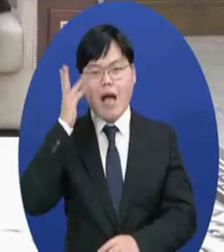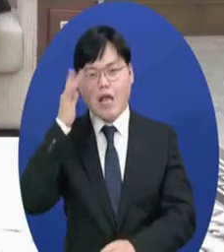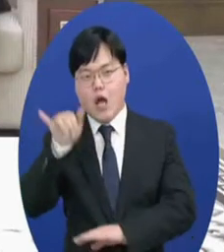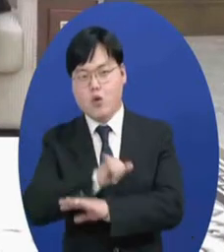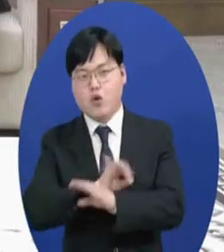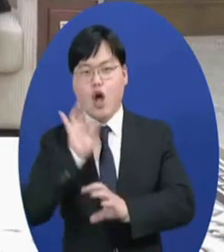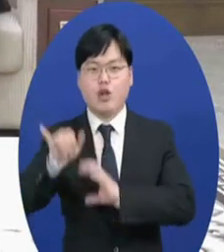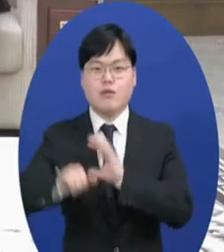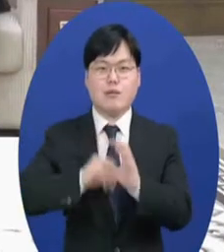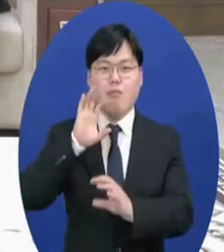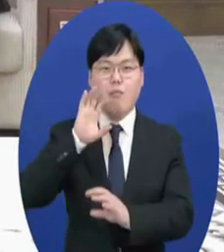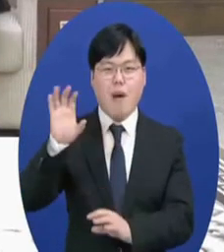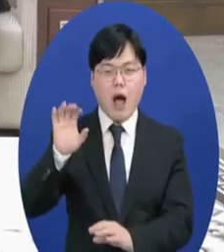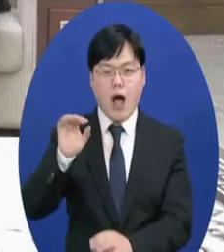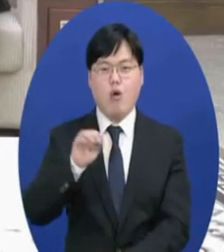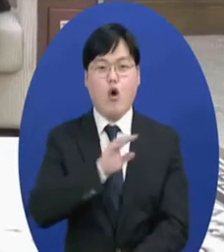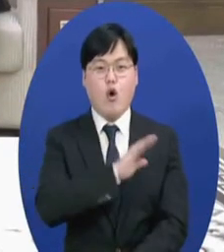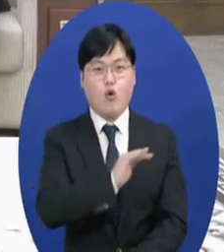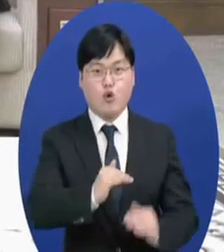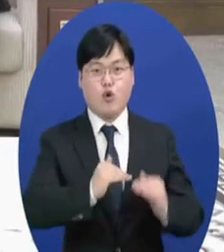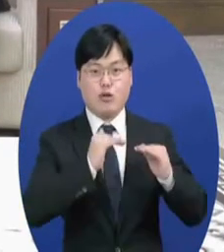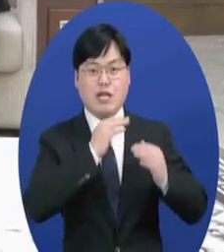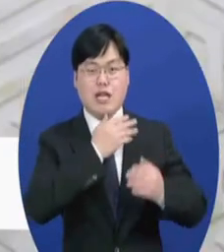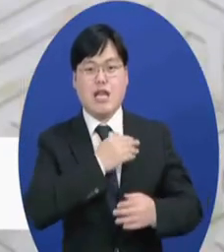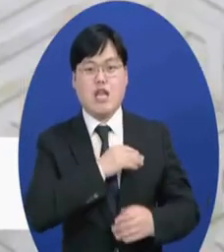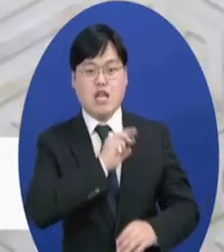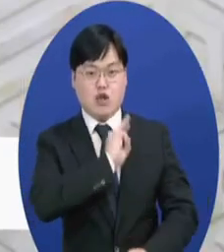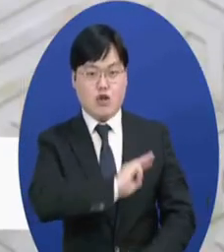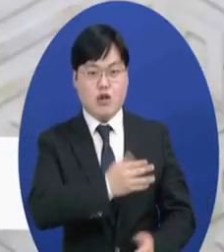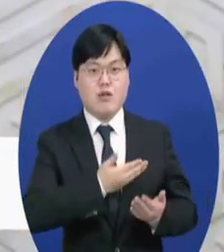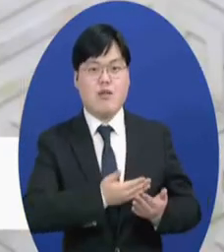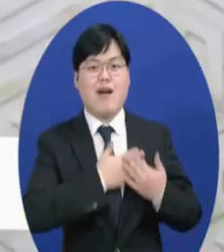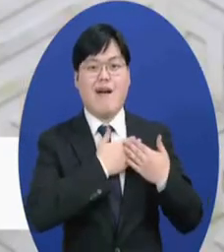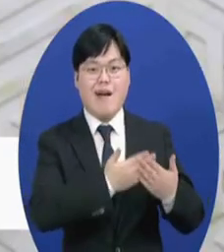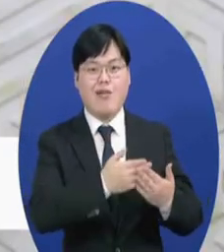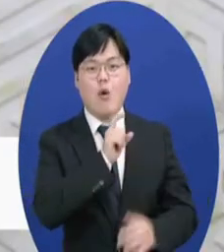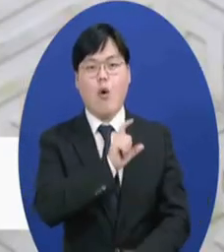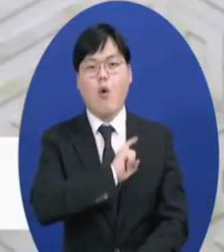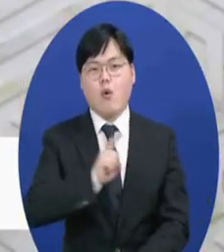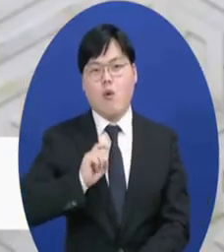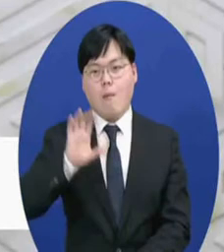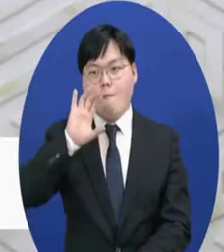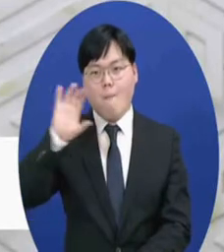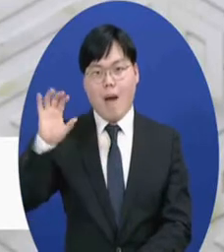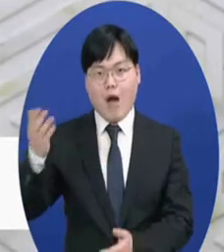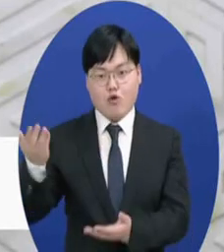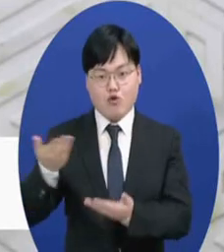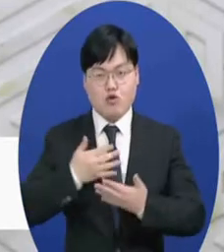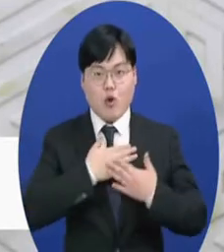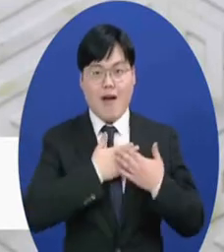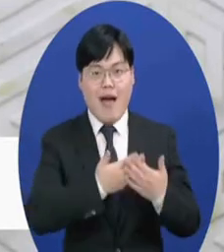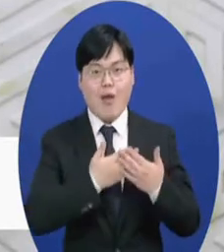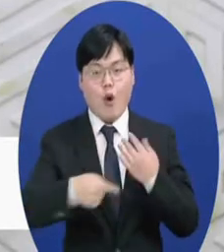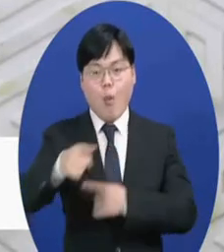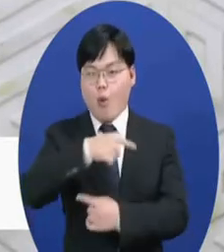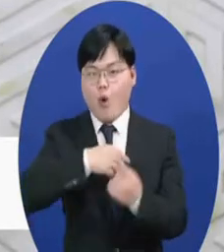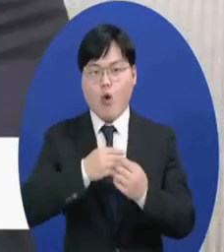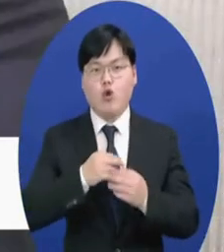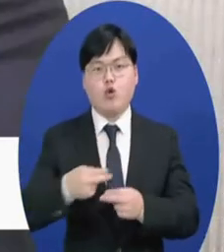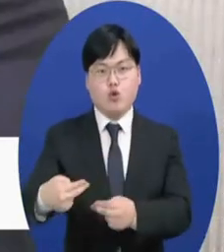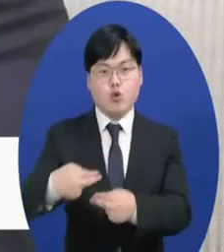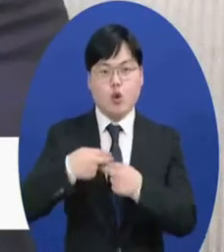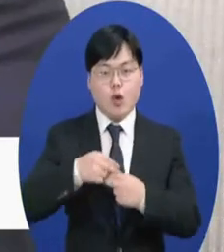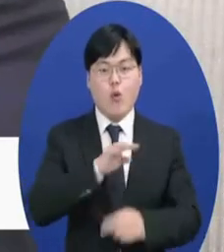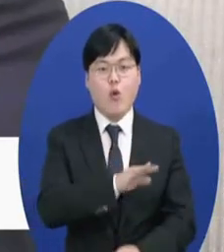байгууллага, аж ахуй нэгжээс хүүхдийн хөгжлийг дэмжих зорилгоор олгосон хандив, тусламж, хувь хүн хуулийн этгээдээс өргөсөн хандив, буцалтгүй тусламж